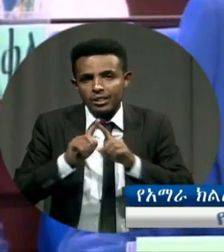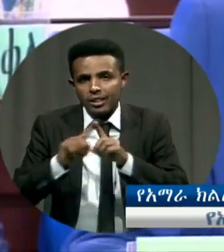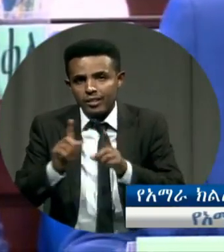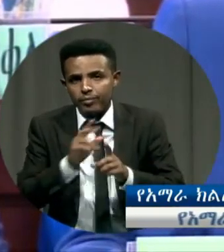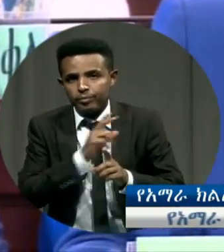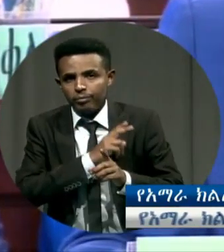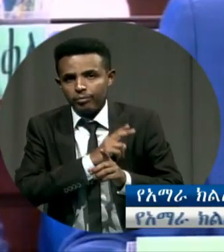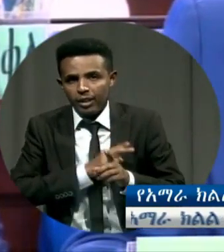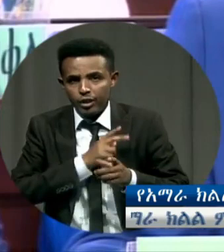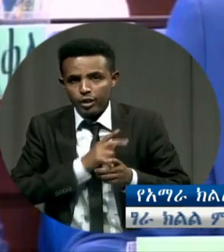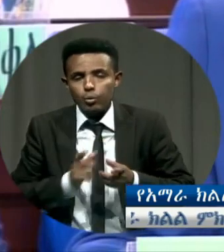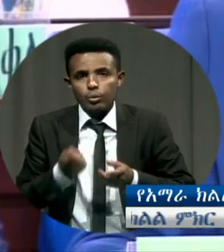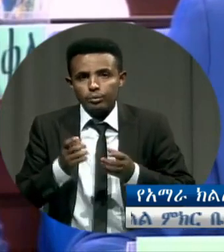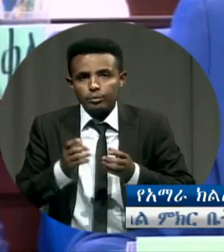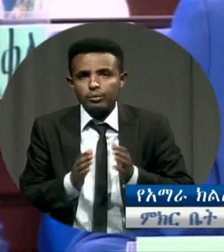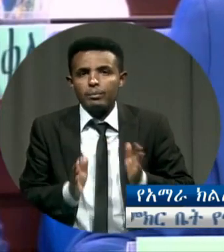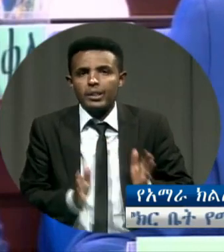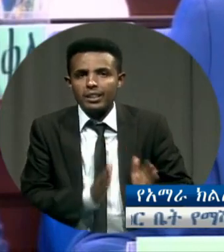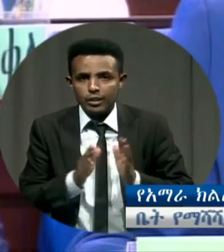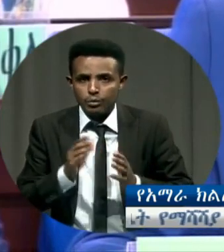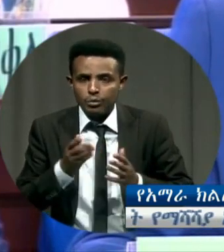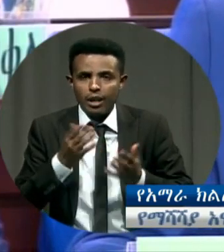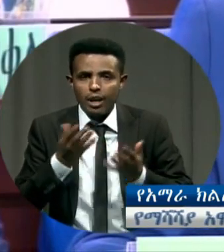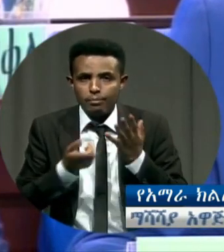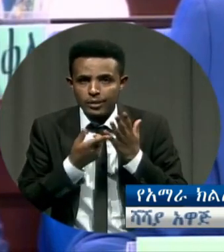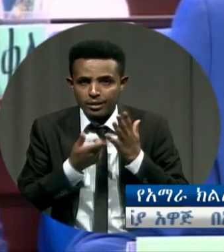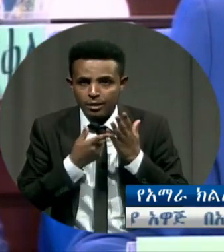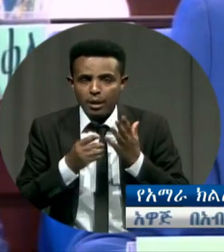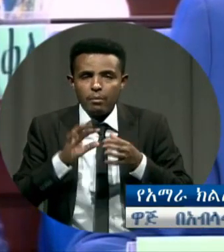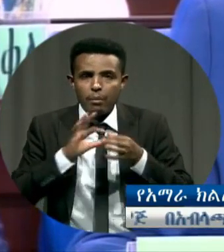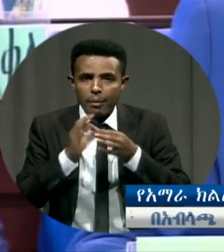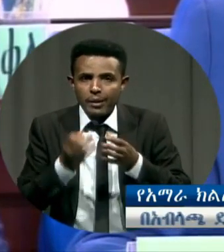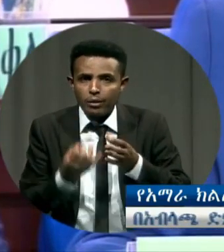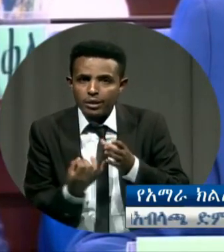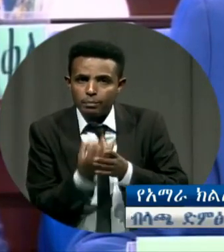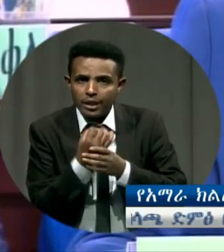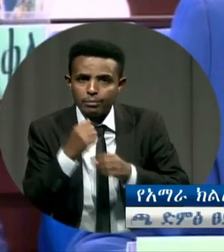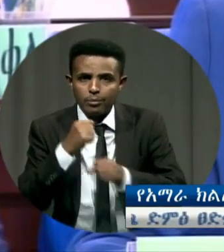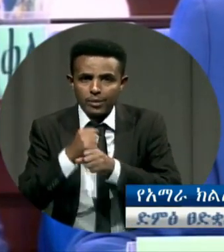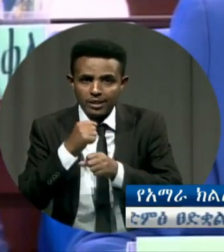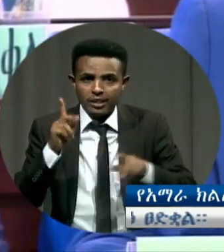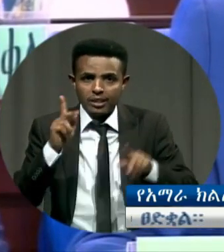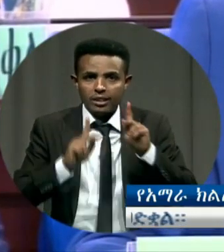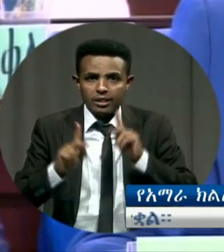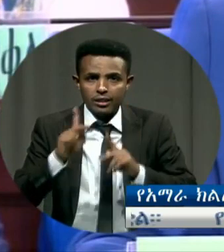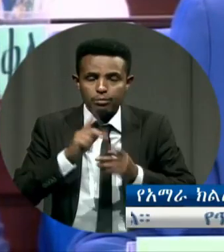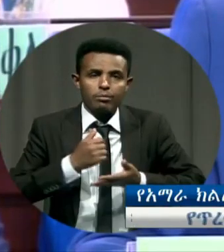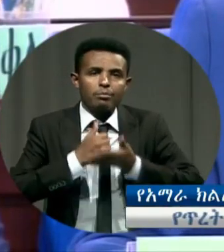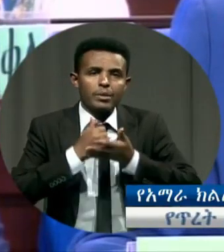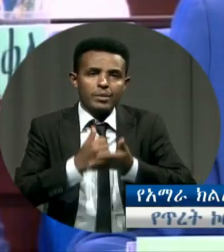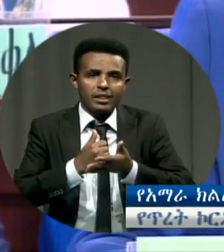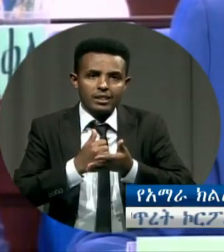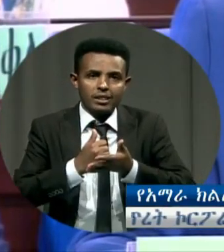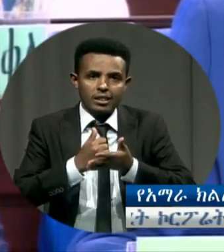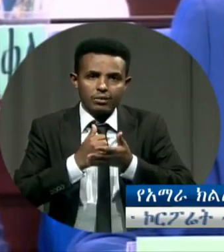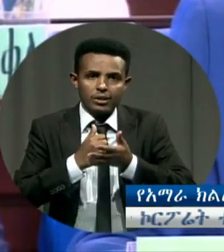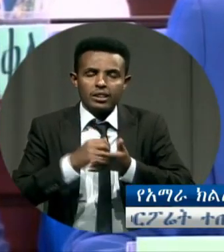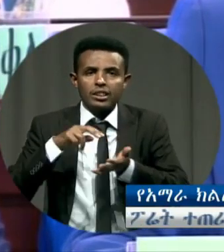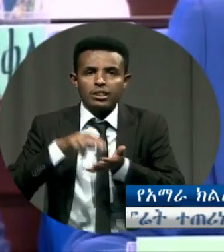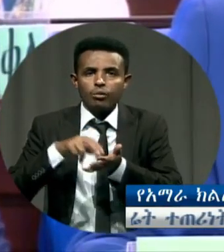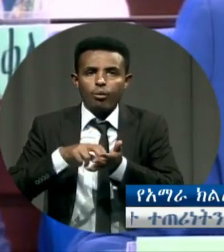ስለመደራጀቱ፣ አምስት በማህበራዊ ልማት በመስራት የህዝቡን የልማት አቅም ሆኖ በመደገፍ የሚያስችል መልኩ